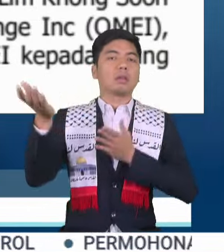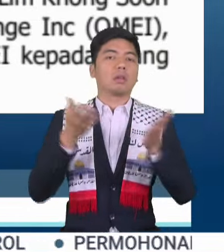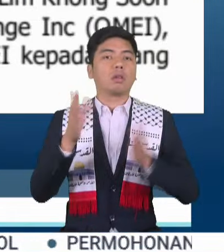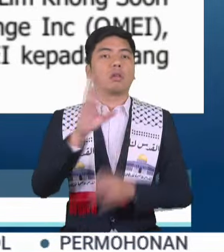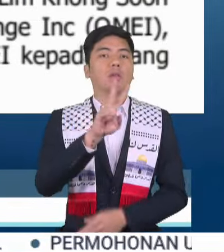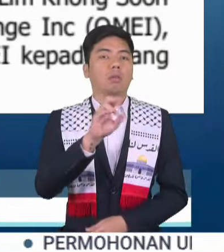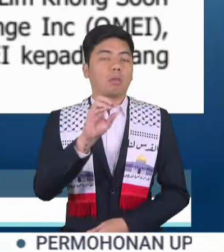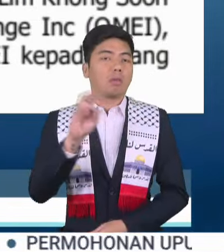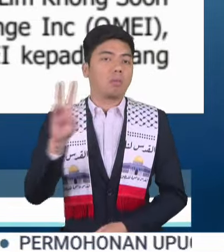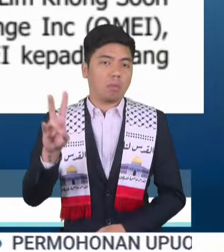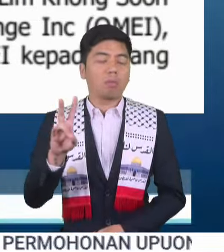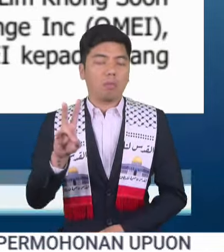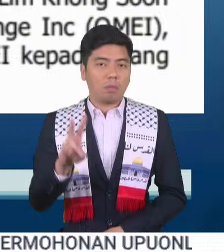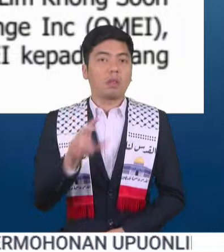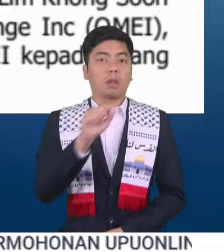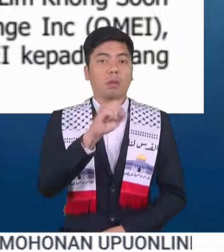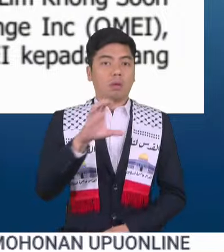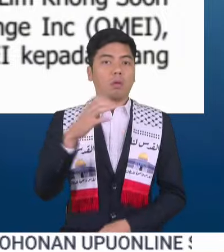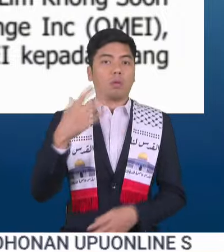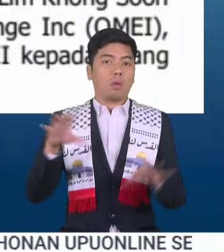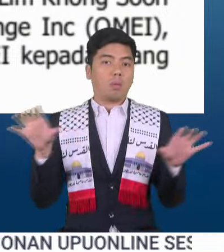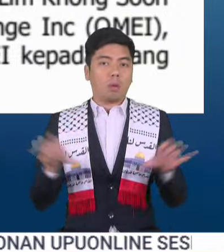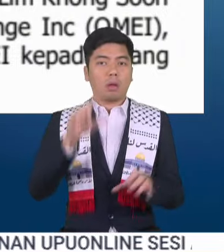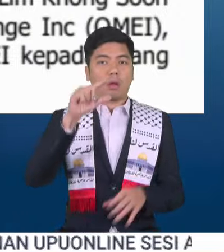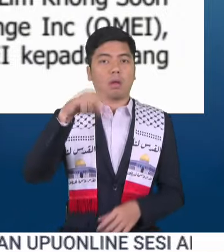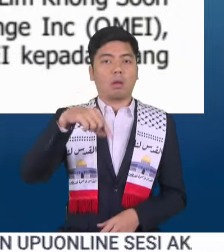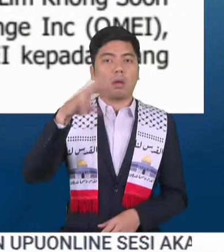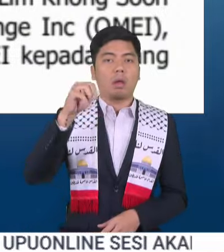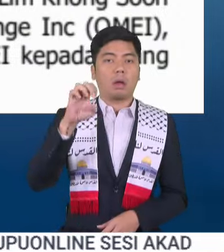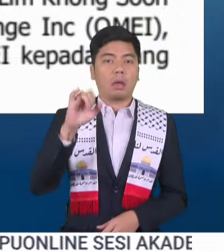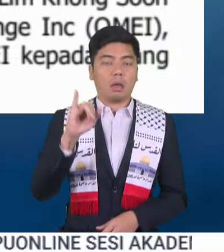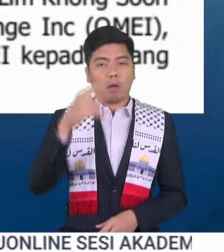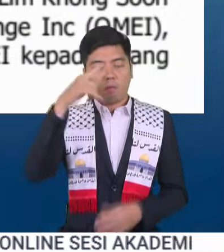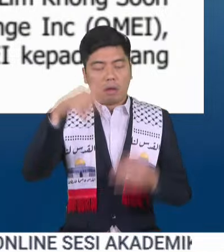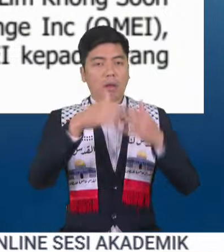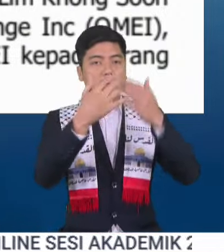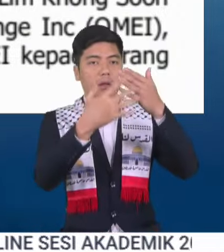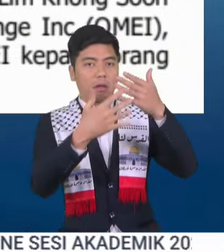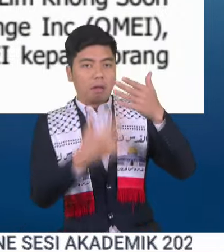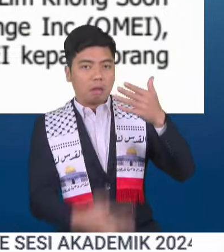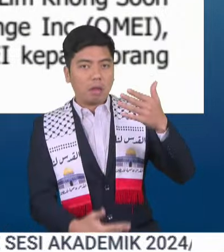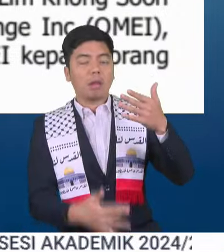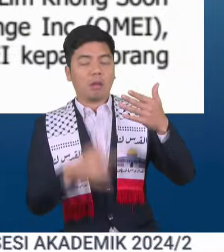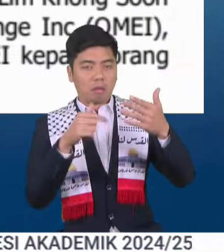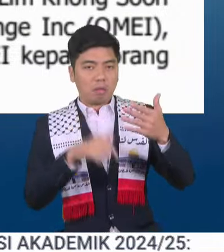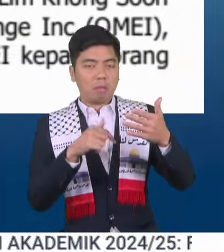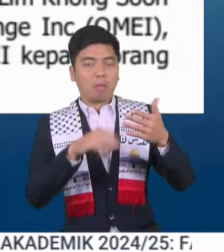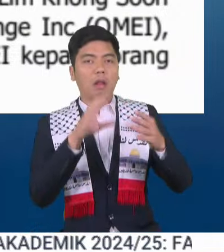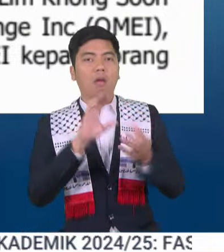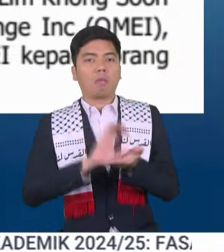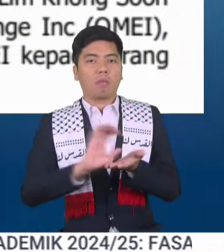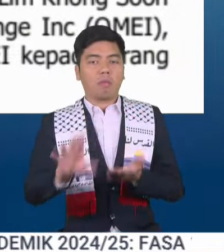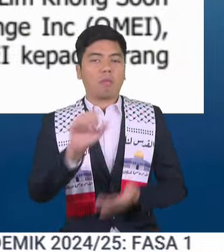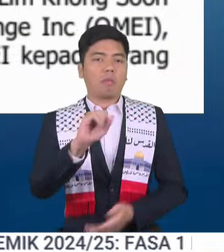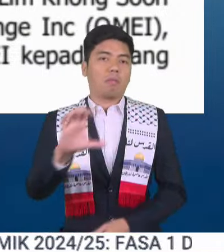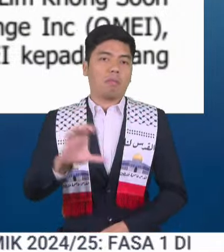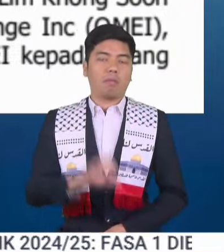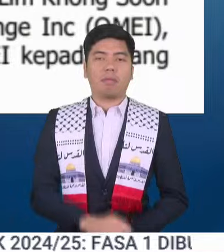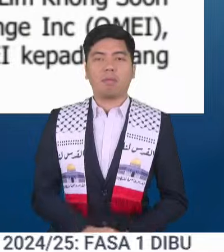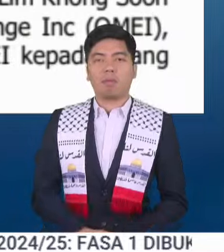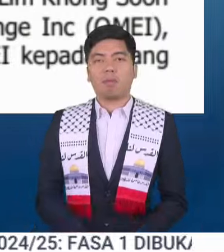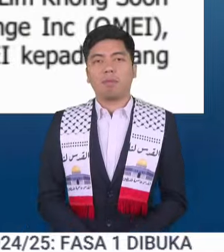Perkhidmatan 2007. SC juga telah meletakkan QMEI dengan butiran berkaitannya pada senarai makluman pelabur SC.